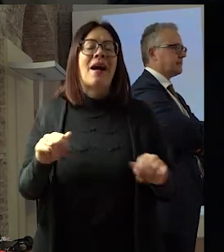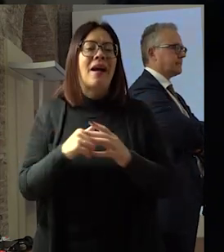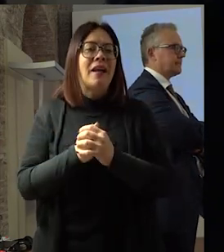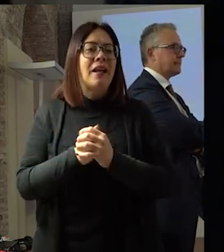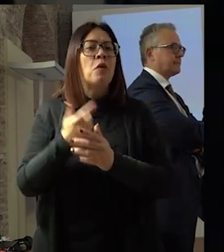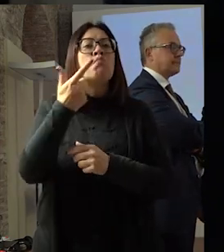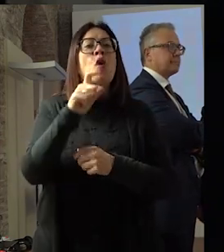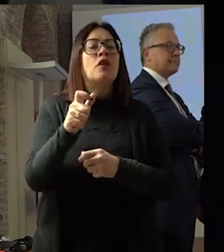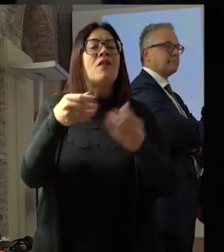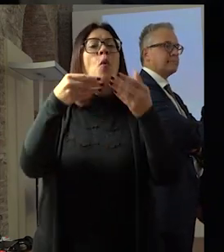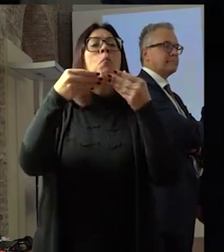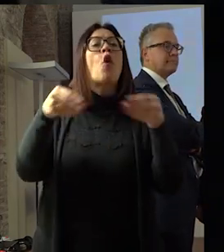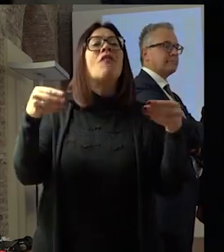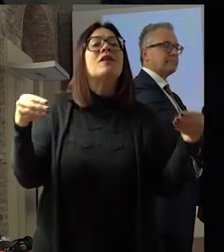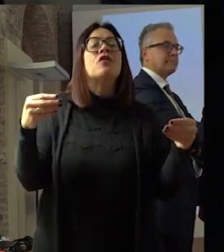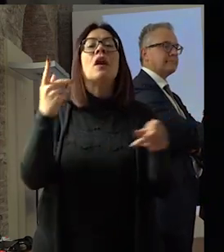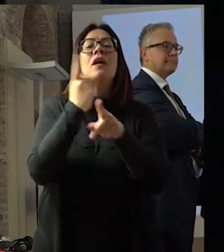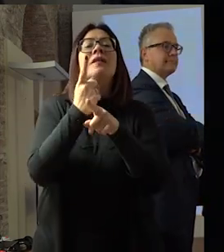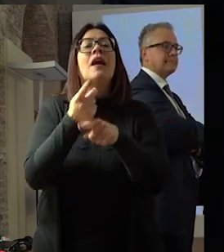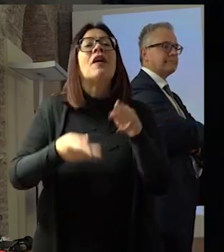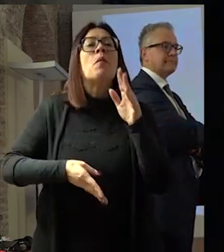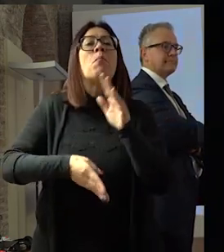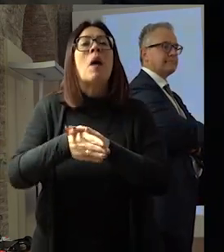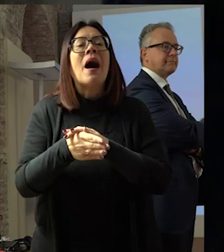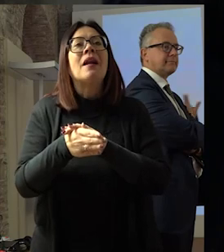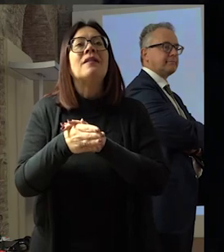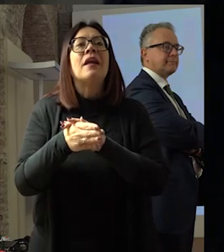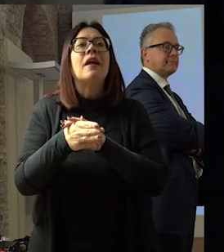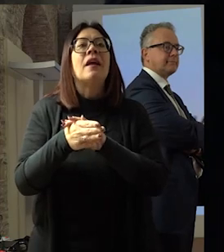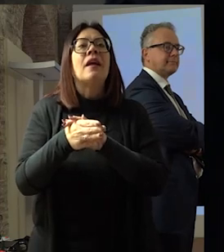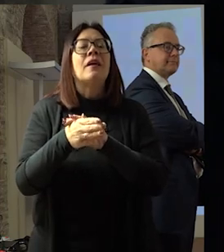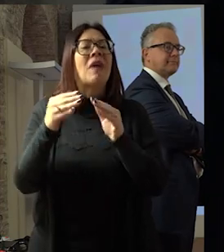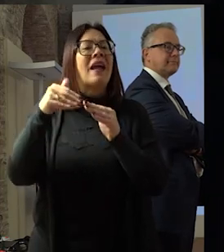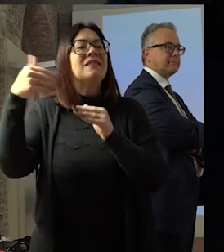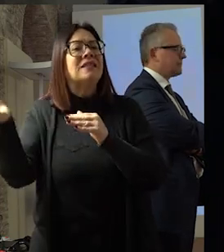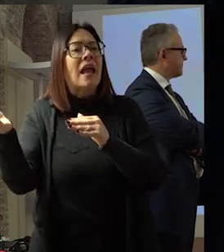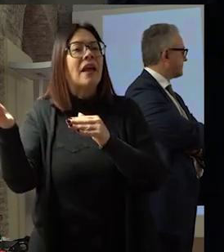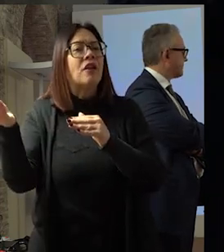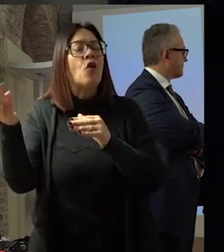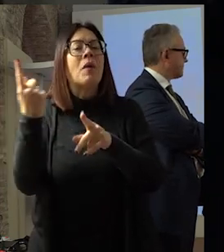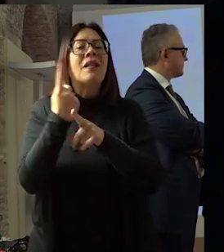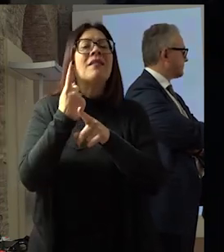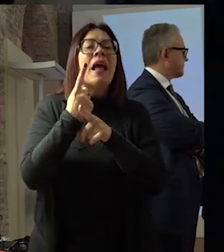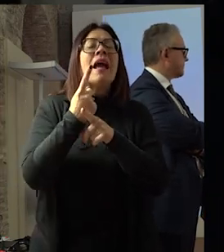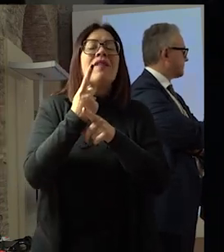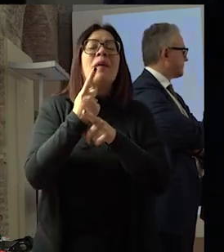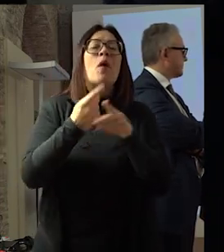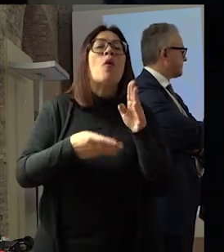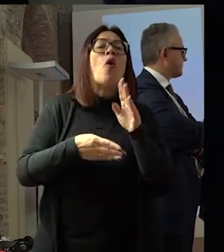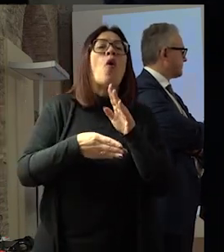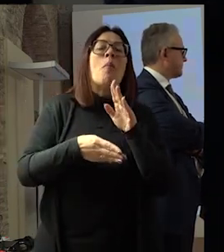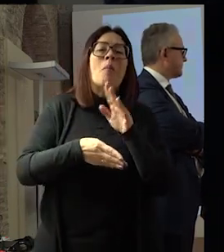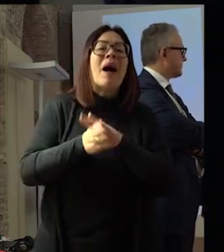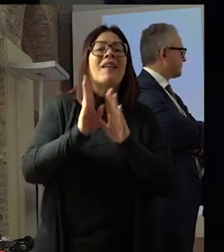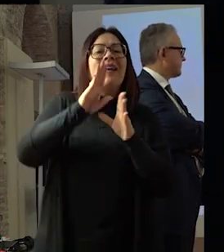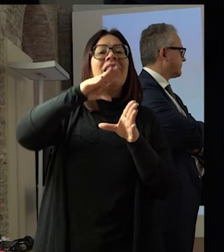me la professionalità dovrebbe partire non soltanto dall'esterno, ma dovrebbe proprio riguardare tutti coloro